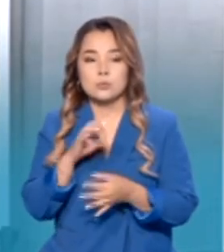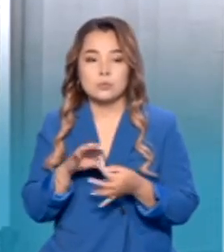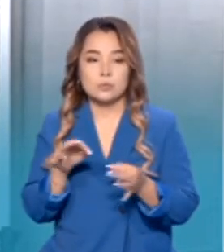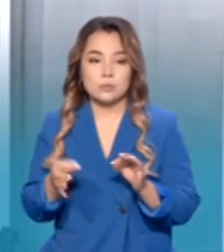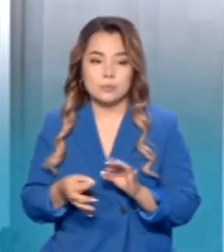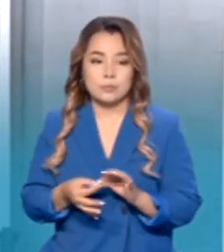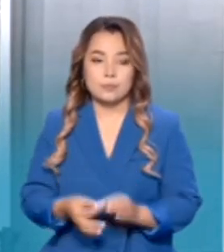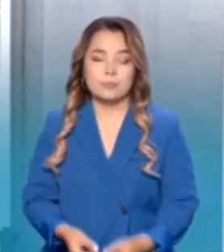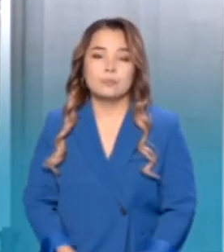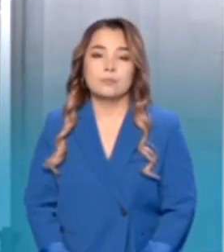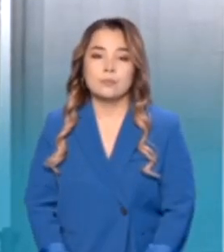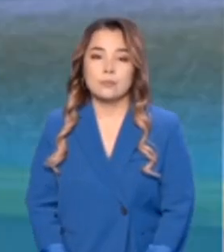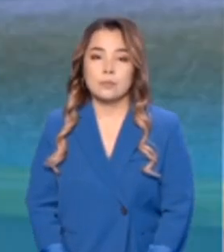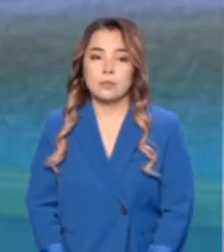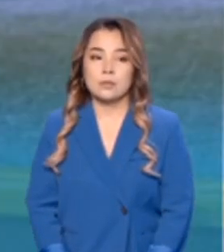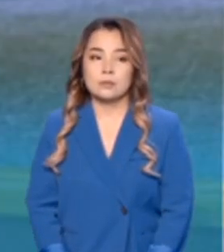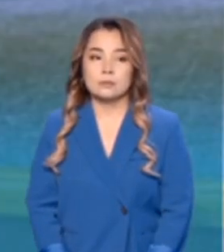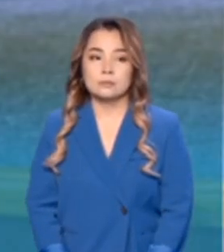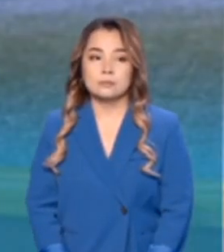тұр.